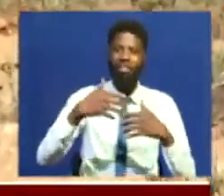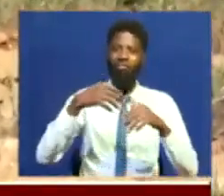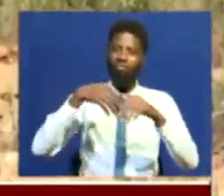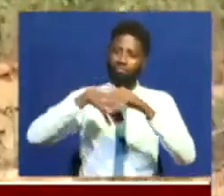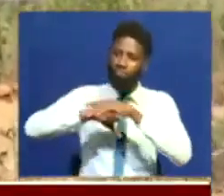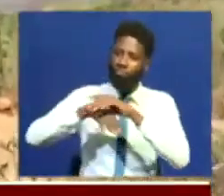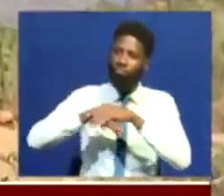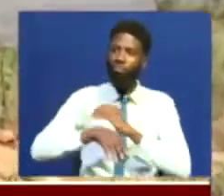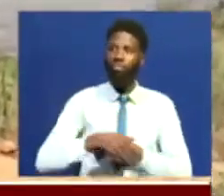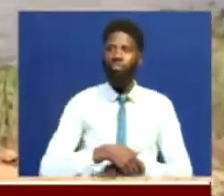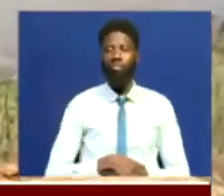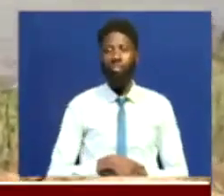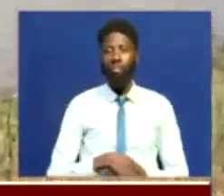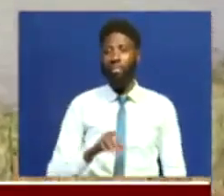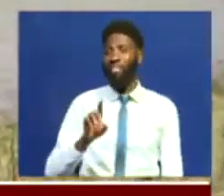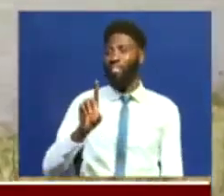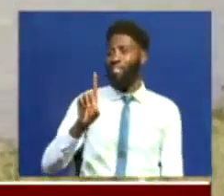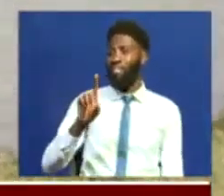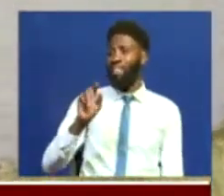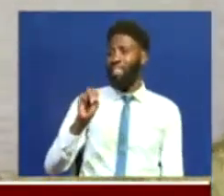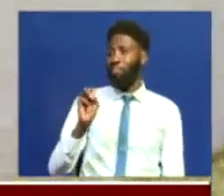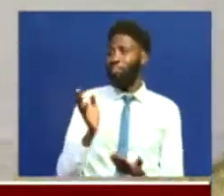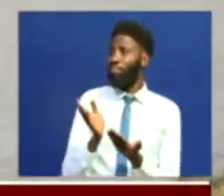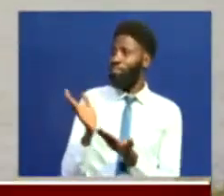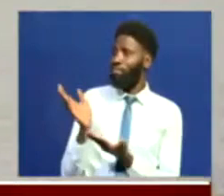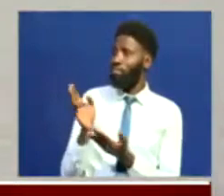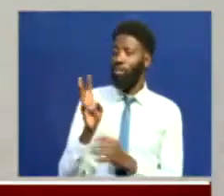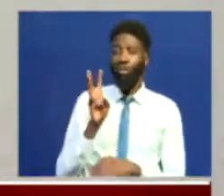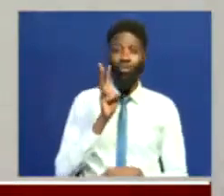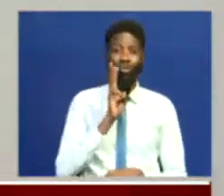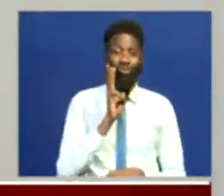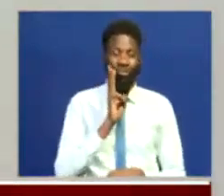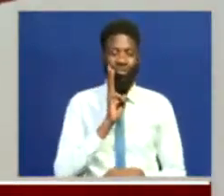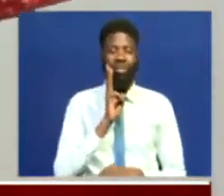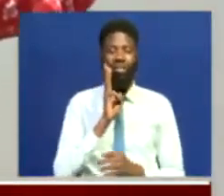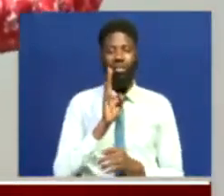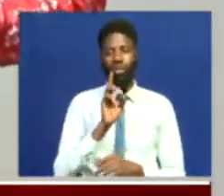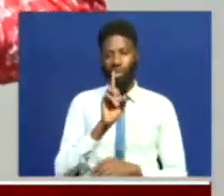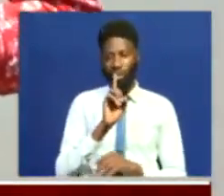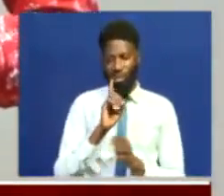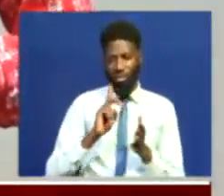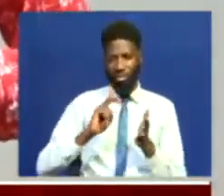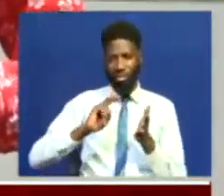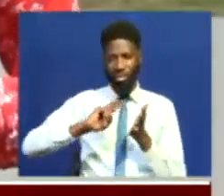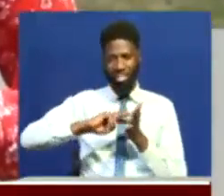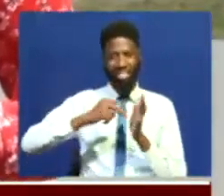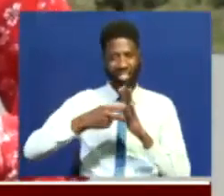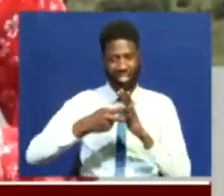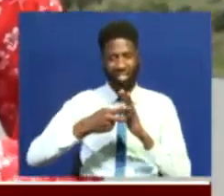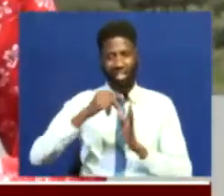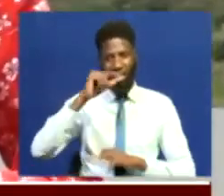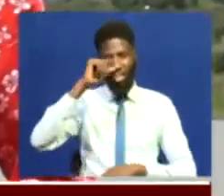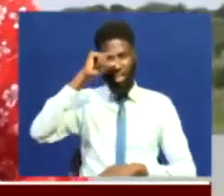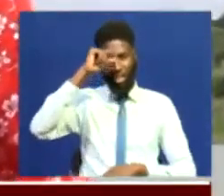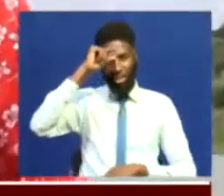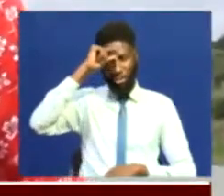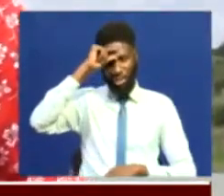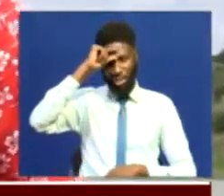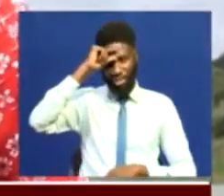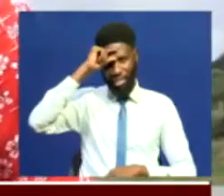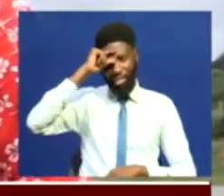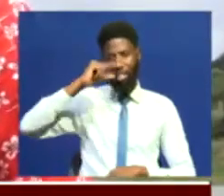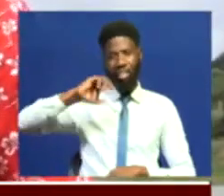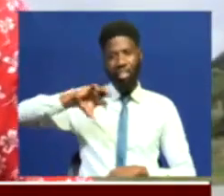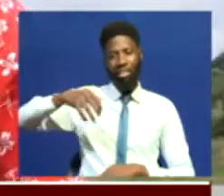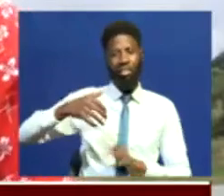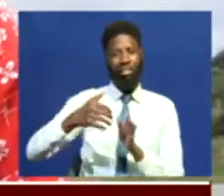ni mojawapo ya suluhu ambazo zimekubaliwa na serikali ya kaunti ya Makueni, huku washikadau katika sekta hiyo wakiirai serikali kuu kuzingatia miradi